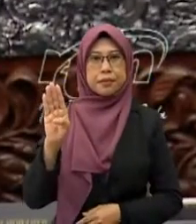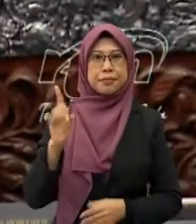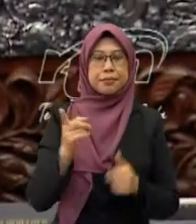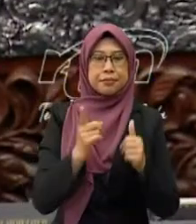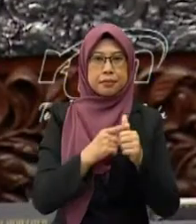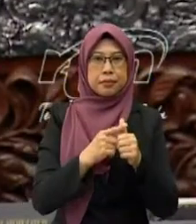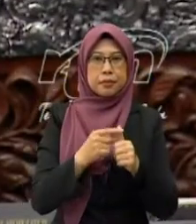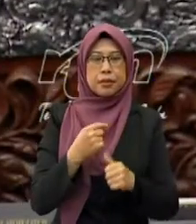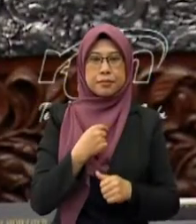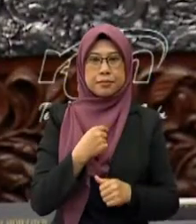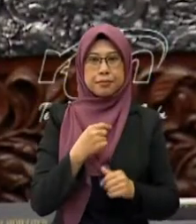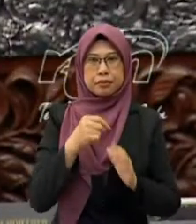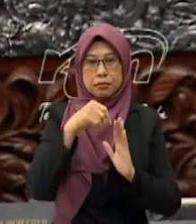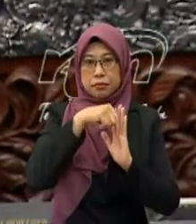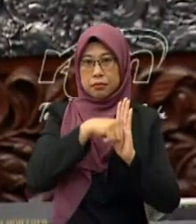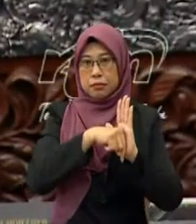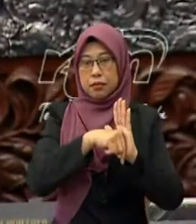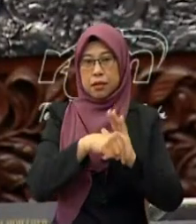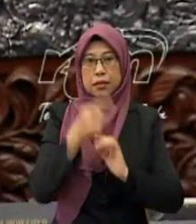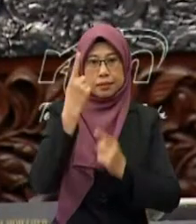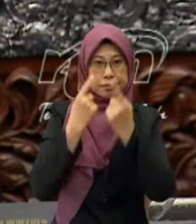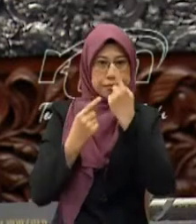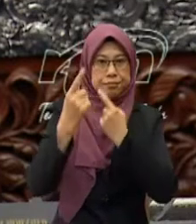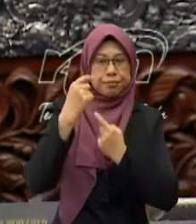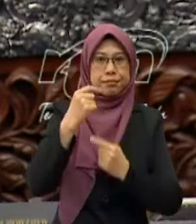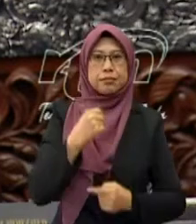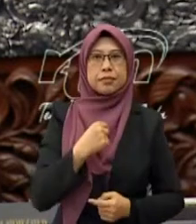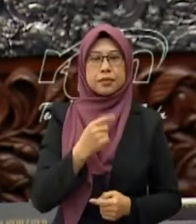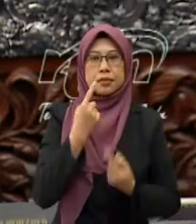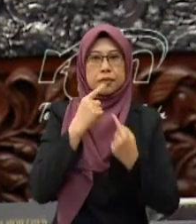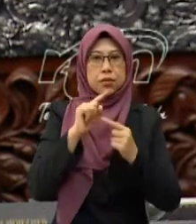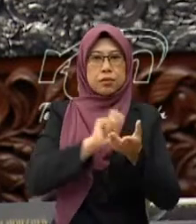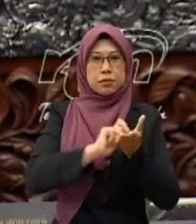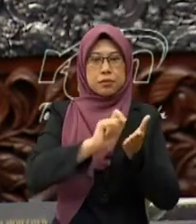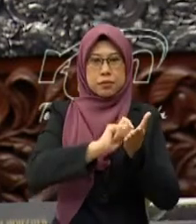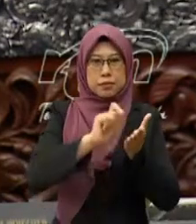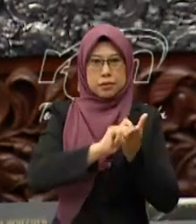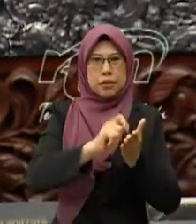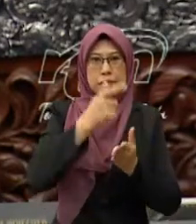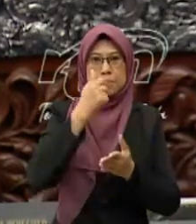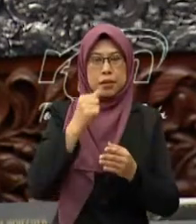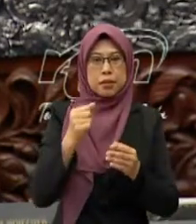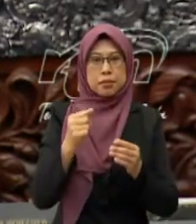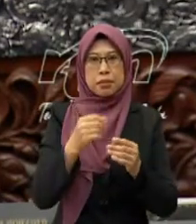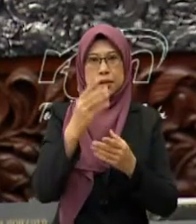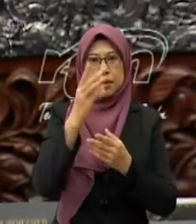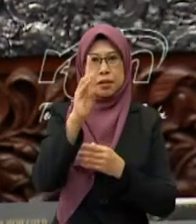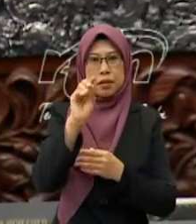pertama sekali saya dibangkitkan tadi saya akan menjawab saya tulis